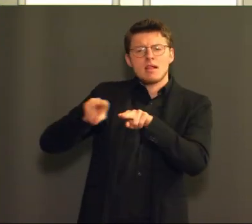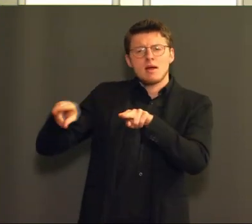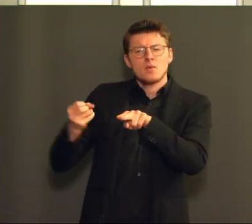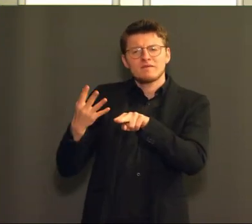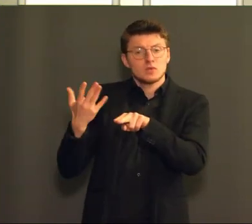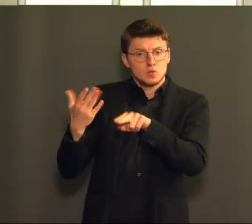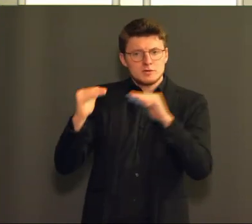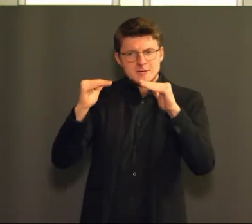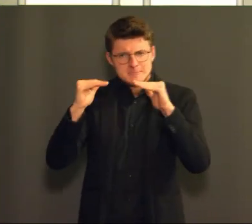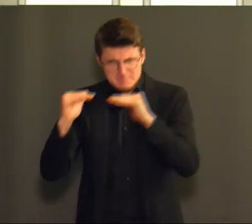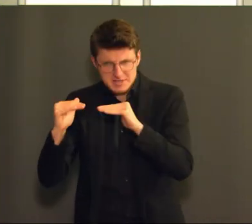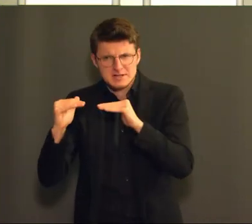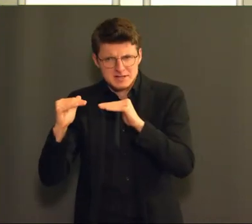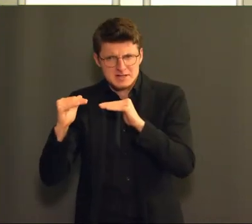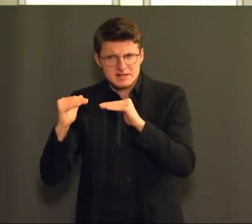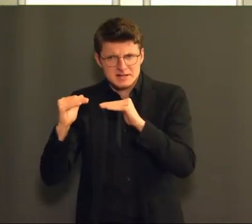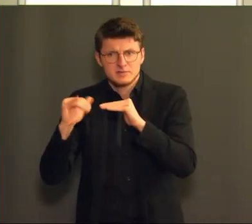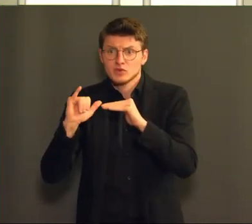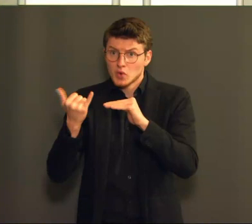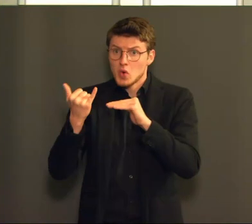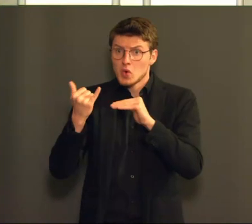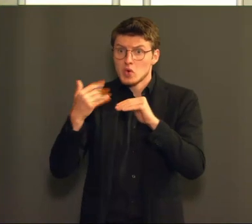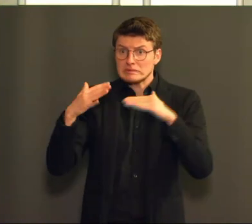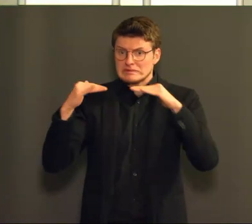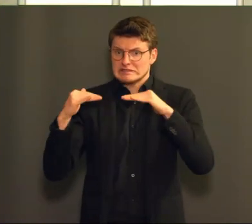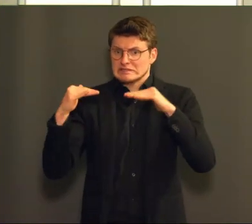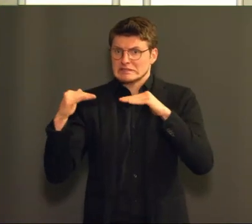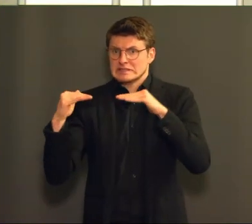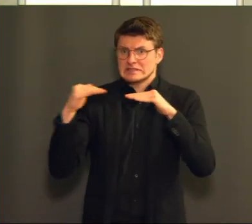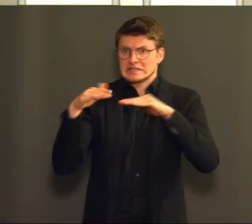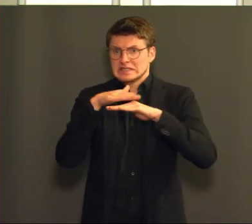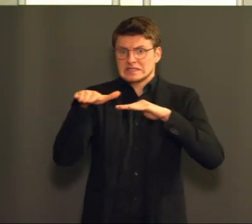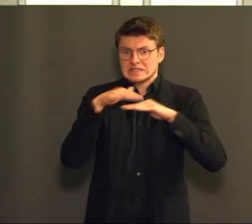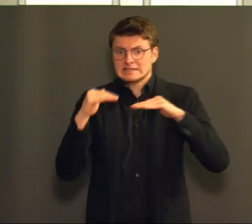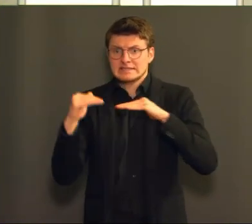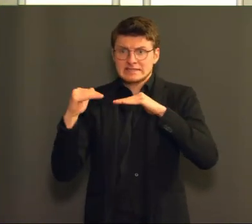ze nog steeds in de buurt blijft van kritieke niveaus. Momenteel liggen er